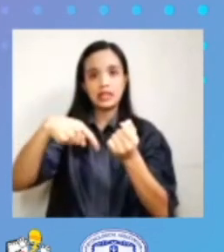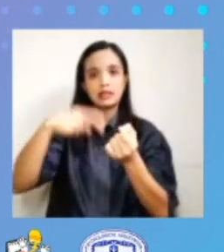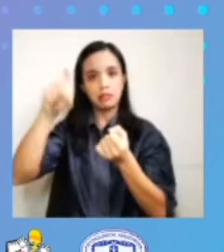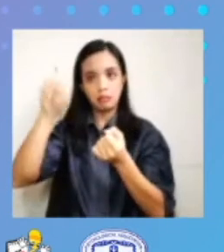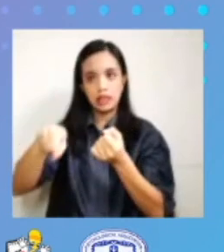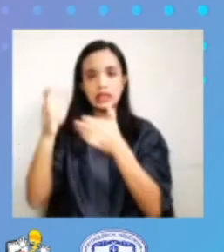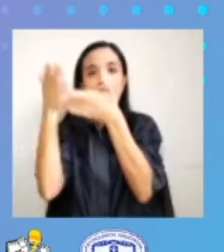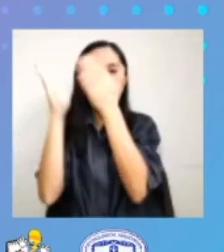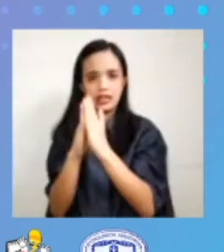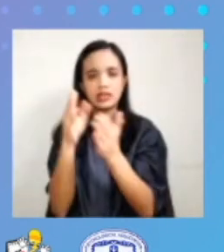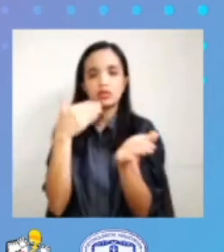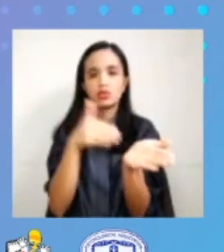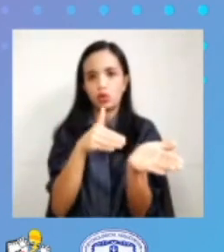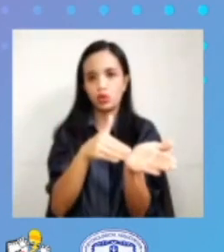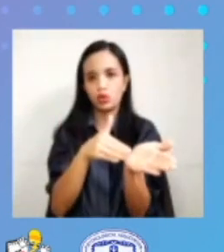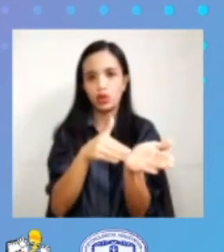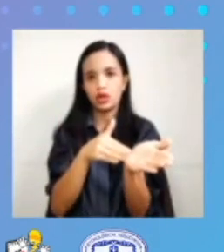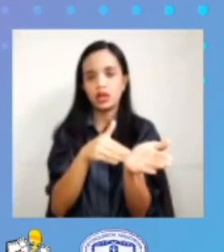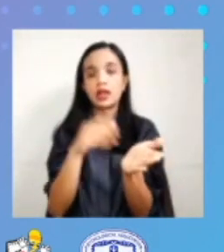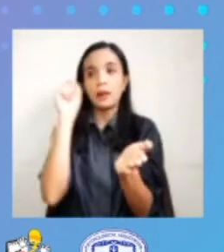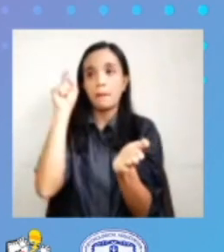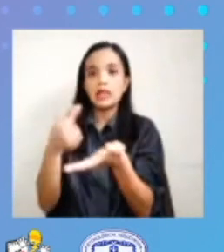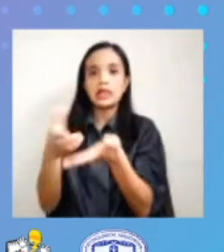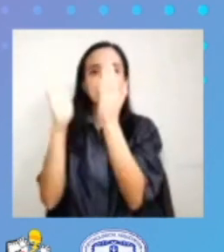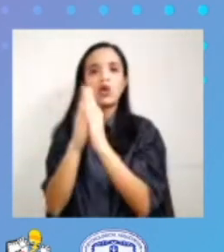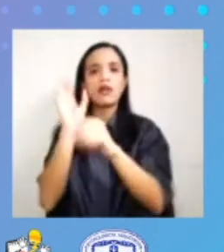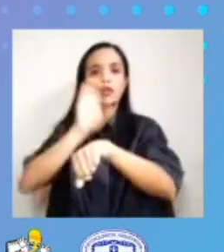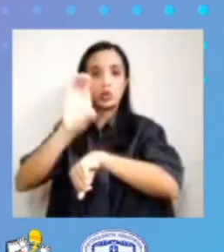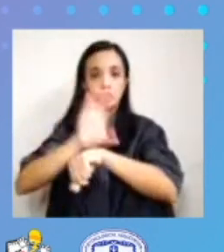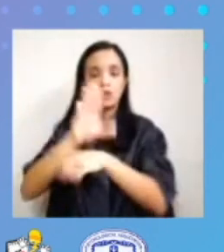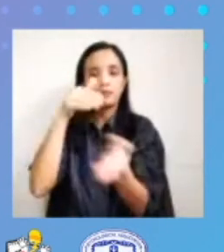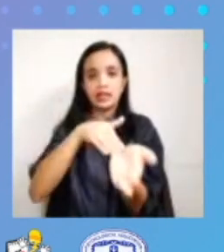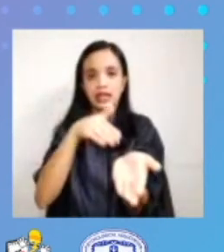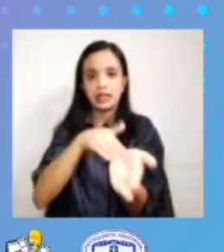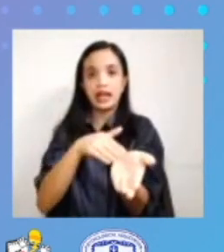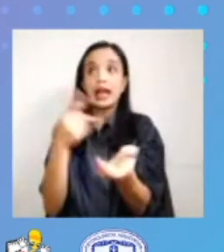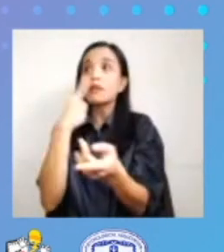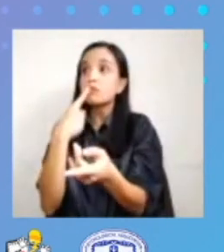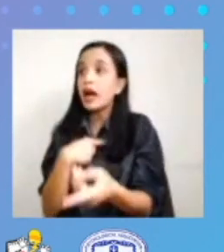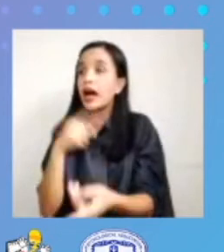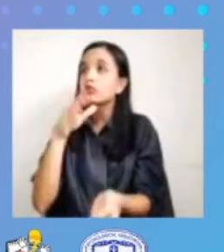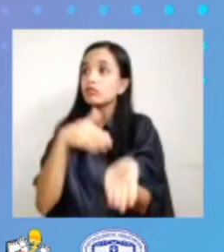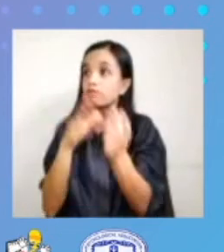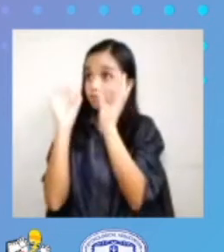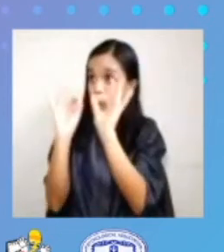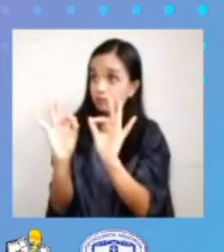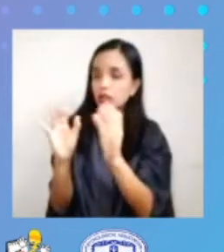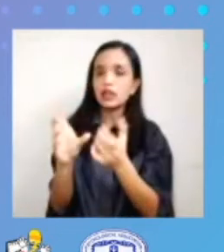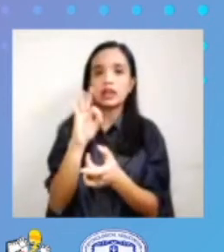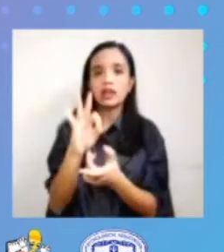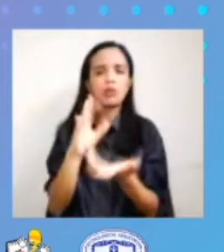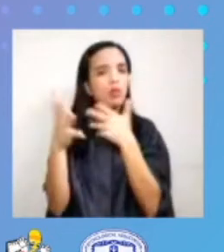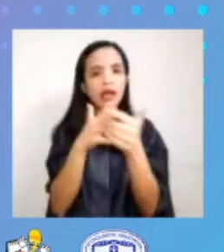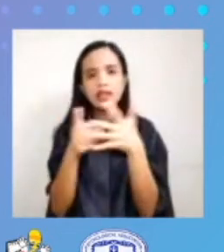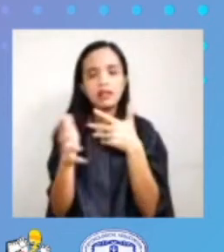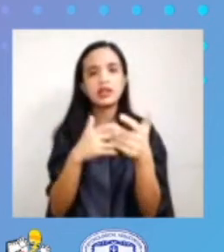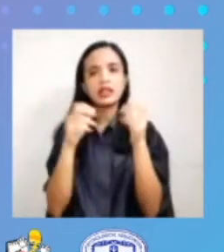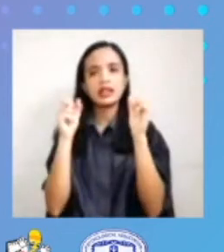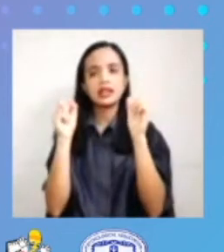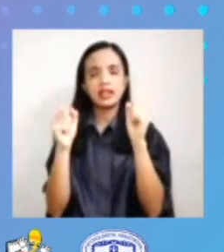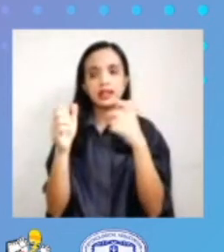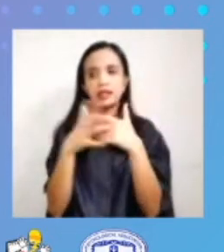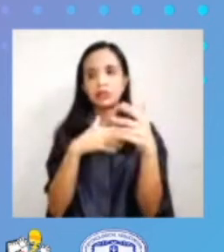keyword, makasayip. Ang ganda ng topic. Ngayon, nakakawala ng stress. Actually, isa po ito sa mga reasons kung bakit namin ginagawa